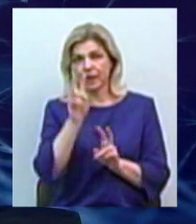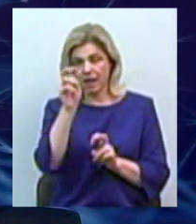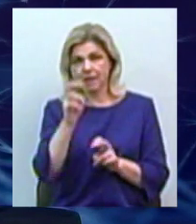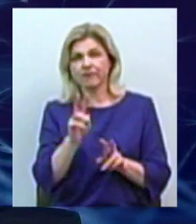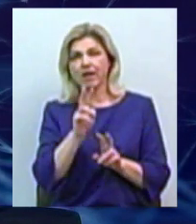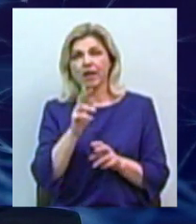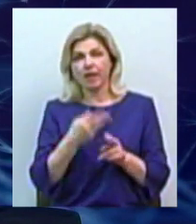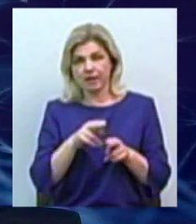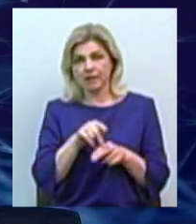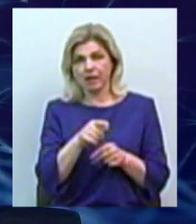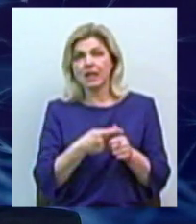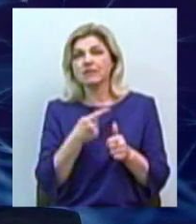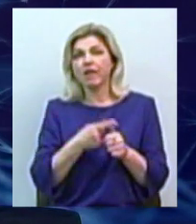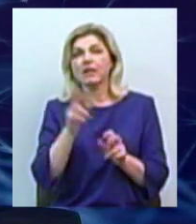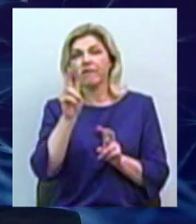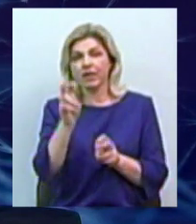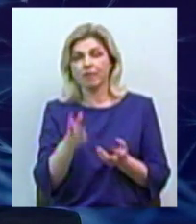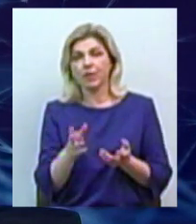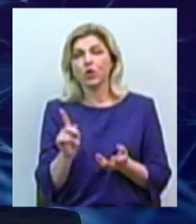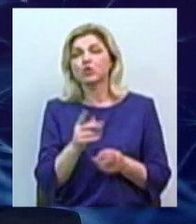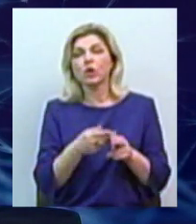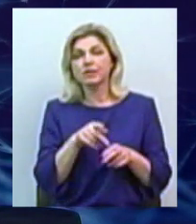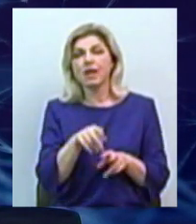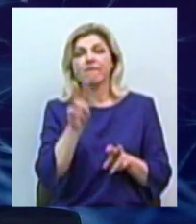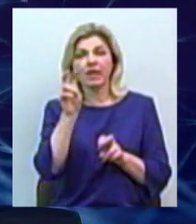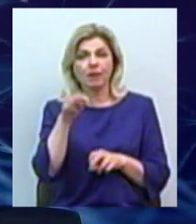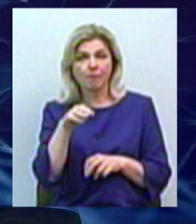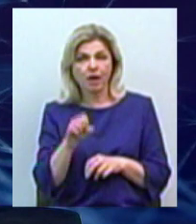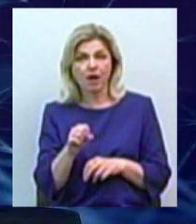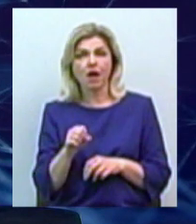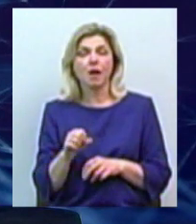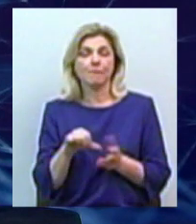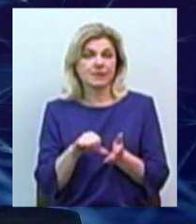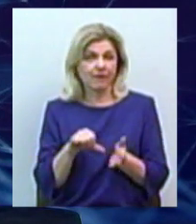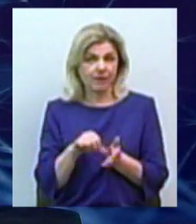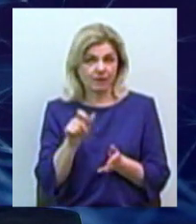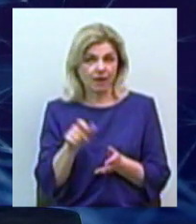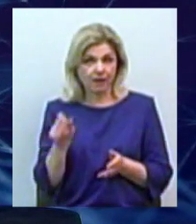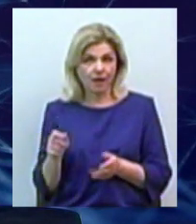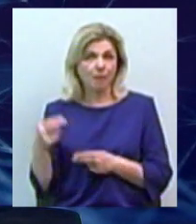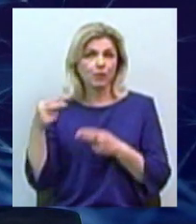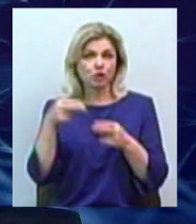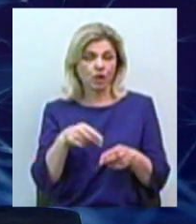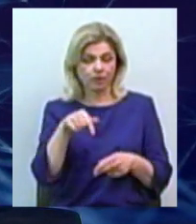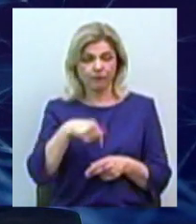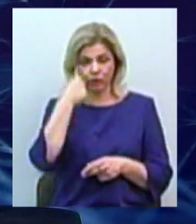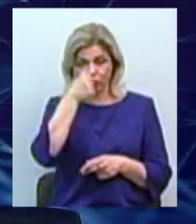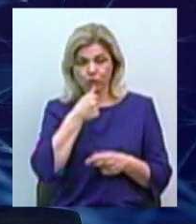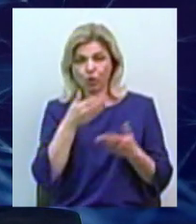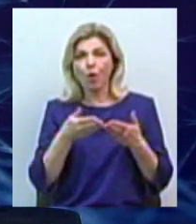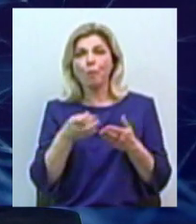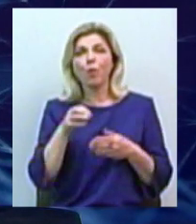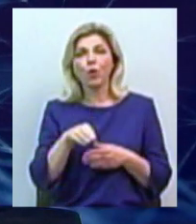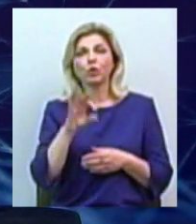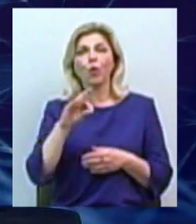цієї фірми. І те, що ця фірма приїжджала на... Представники цієї фірми приїжджали в цьому році на порт Ольвія